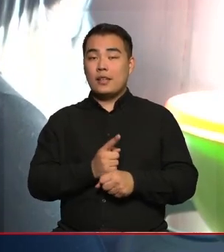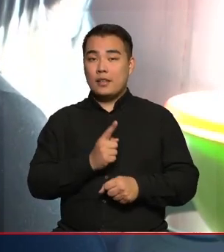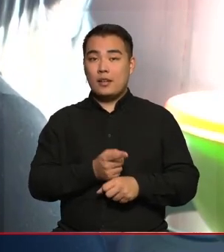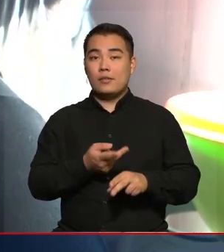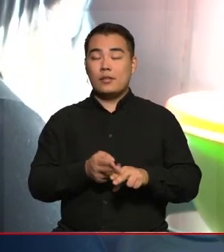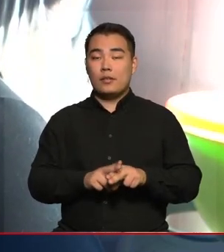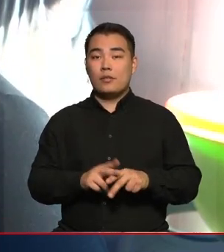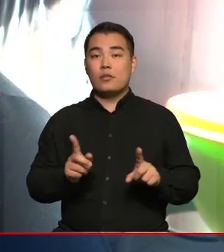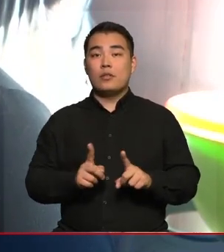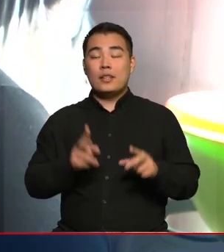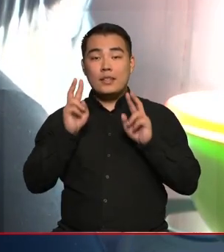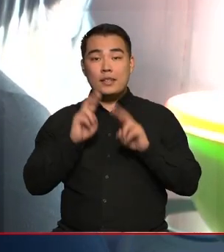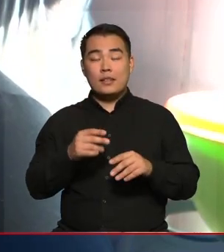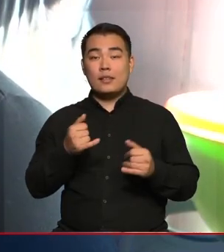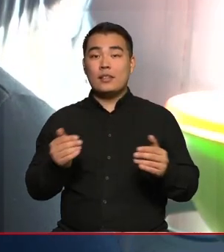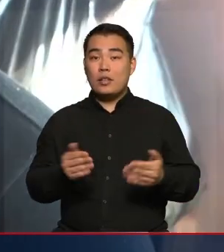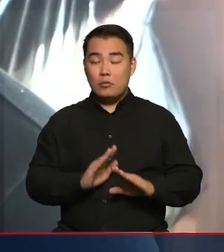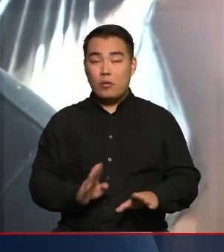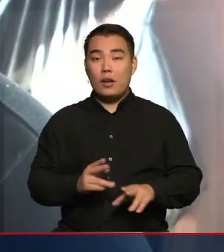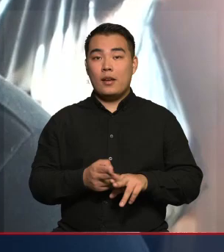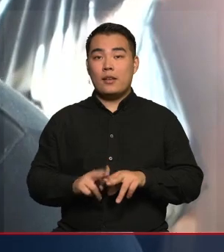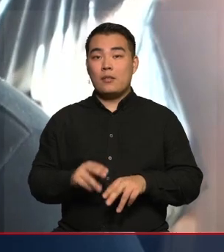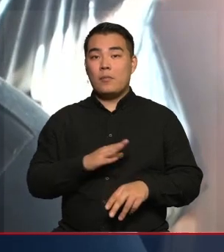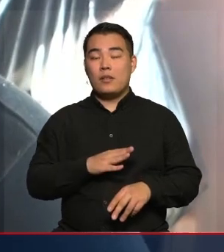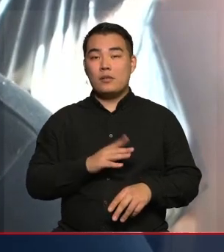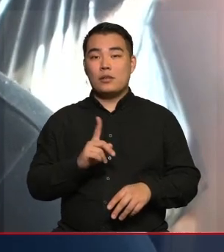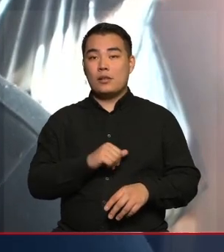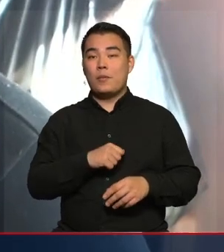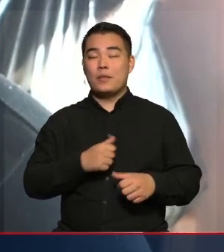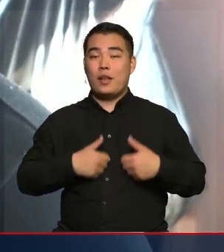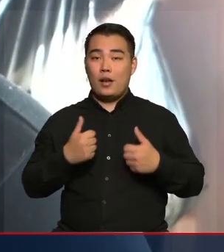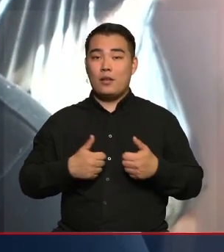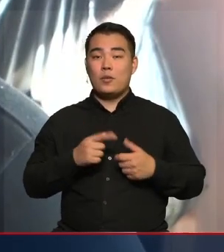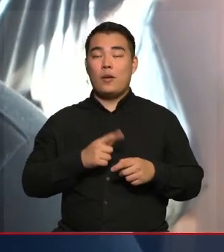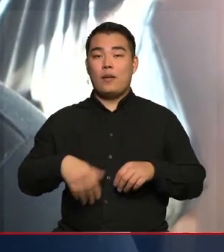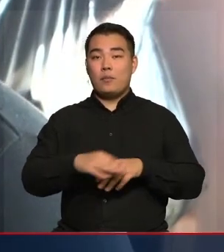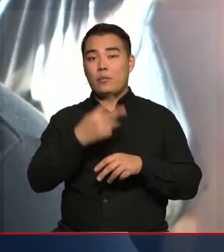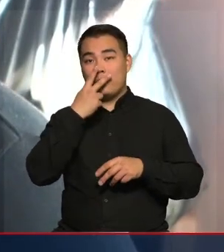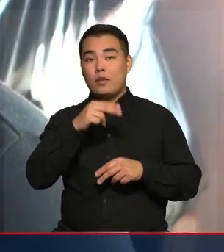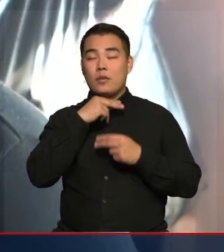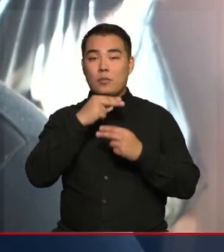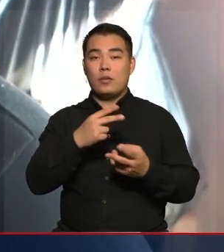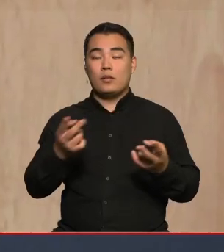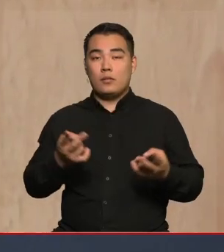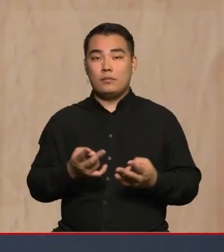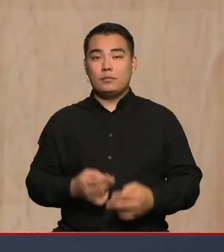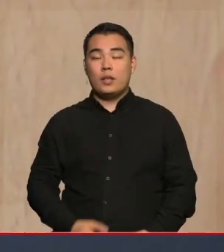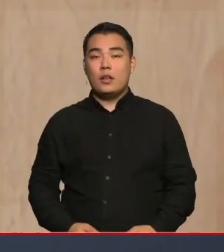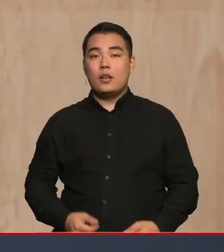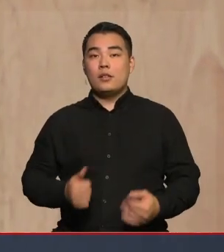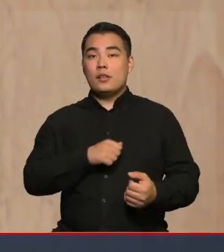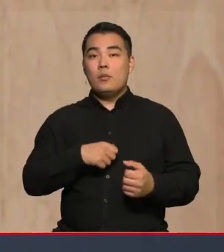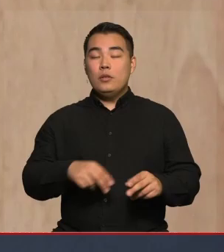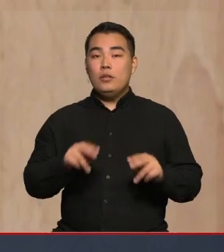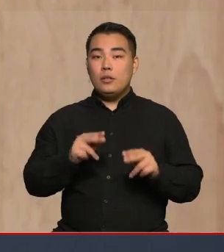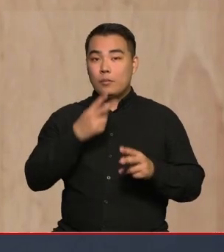то, что это. Ну, стараемся от великого до малого, чтобы это все контролировалось. Частники в первую